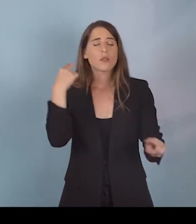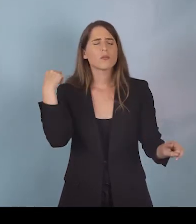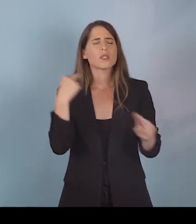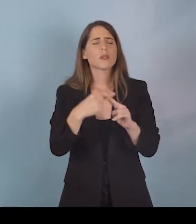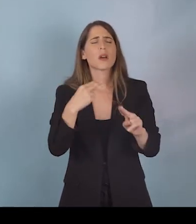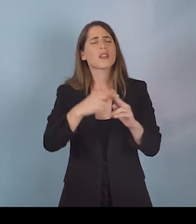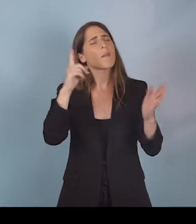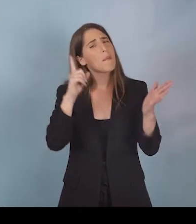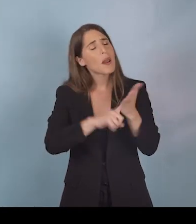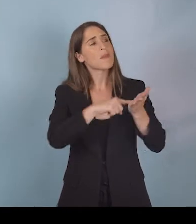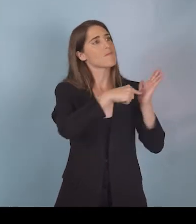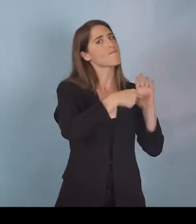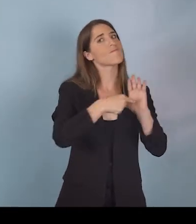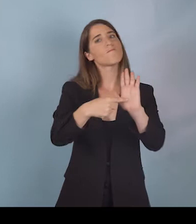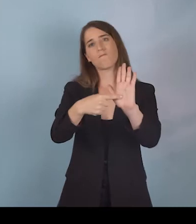των...